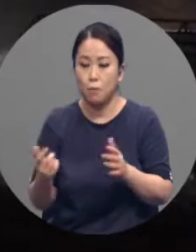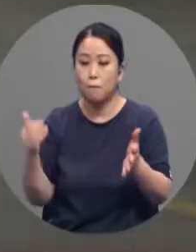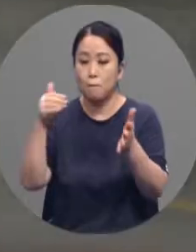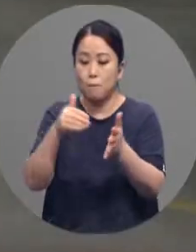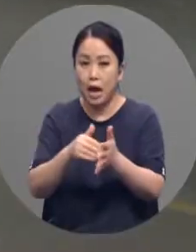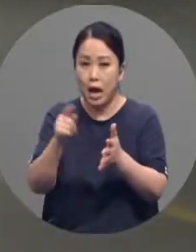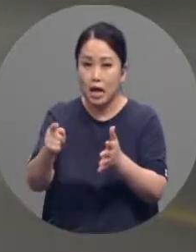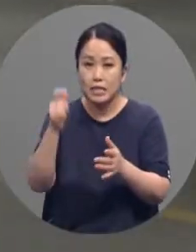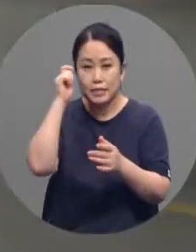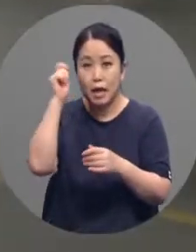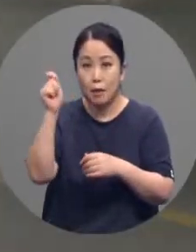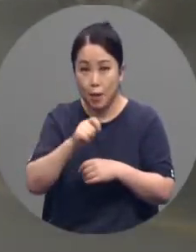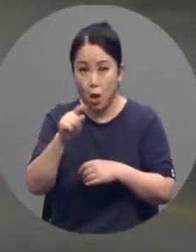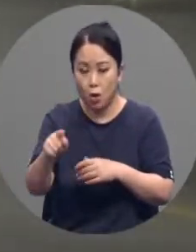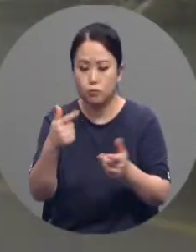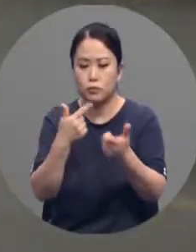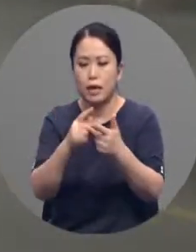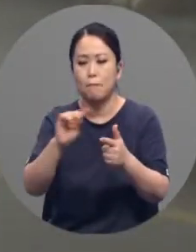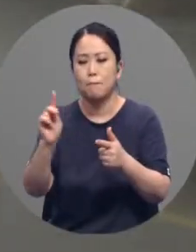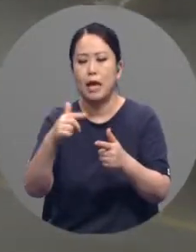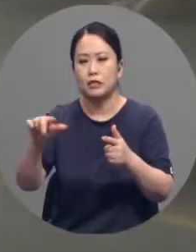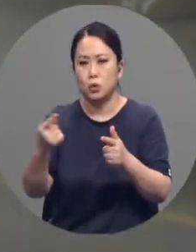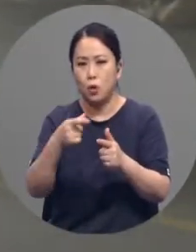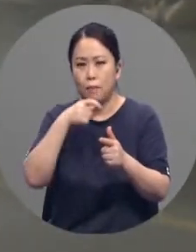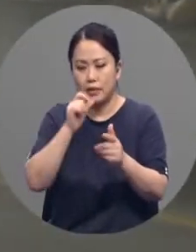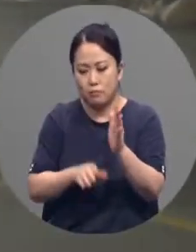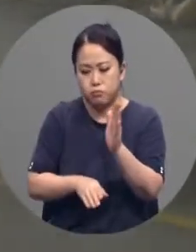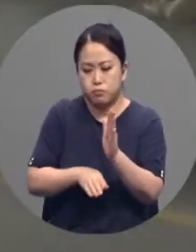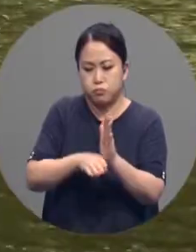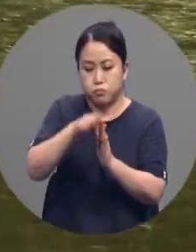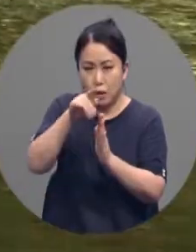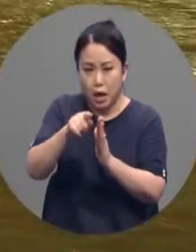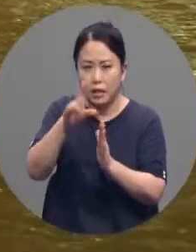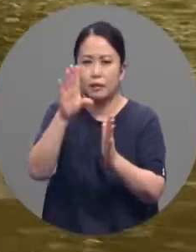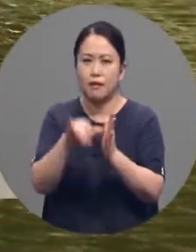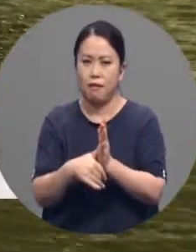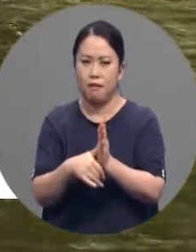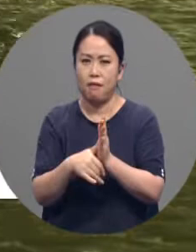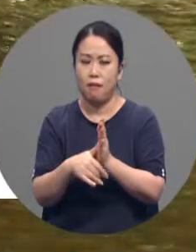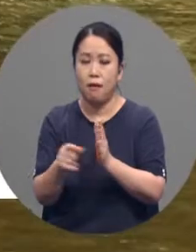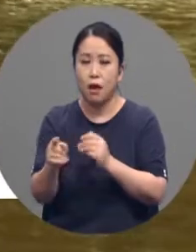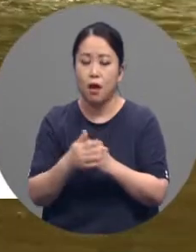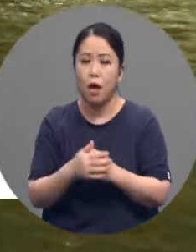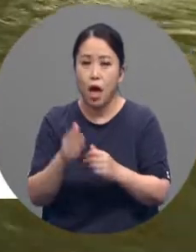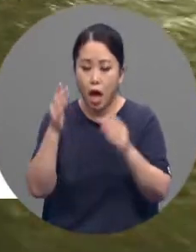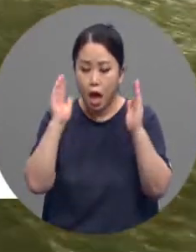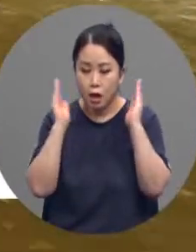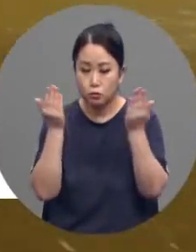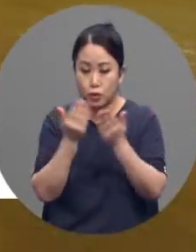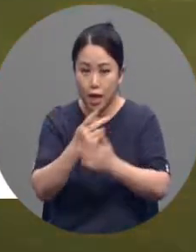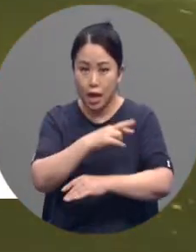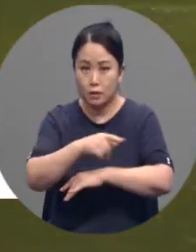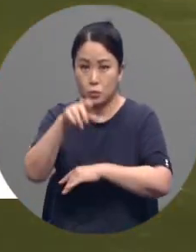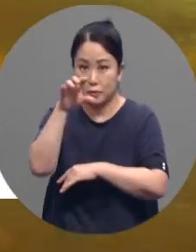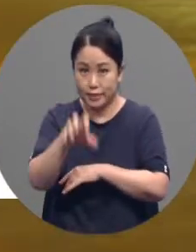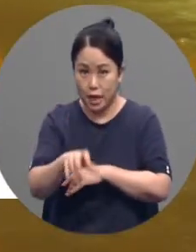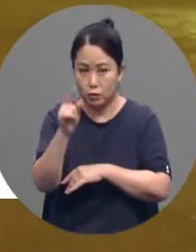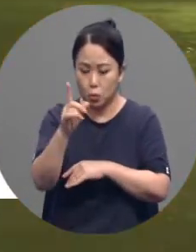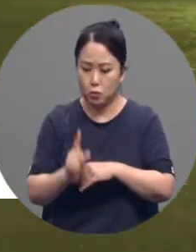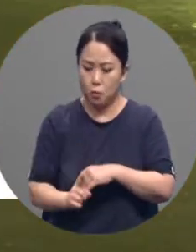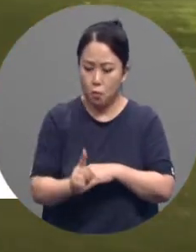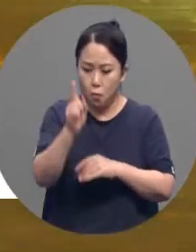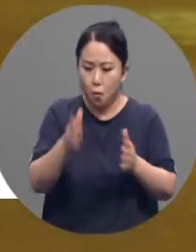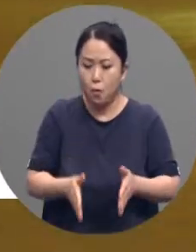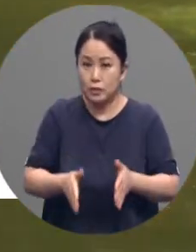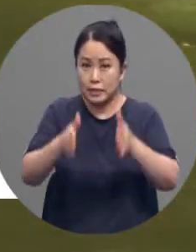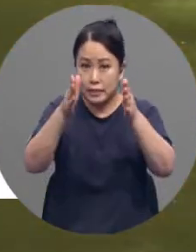바닷물 수위가 높아지는 만조 시간대였습니다. 제방을 넘어선 파도는 해운대 해수욕장은 물론 초고층 아파트가